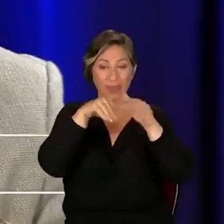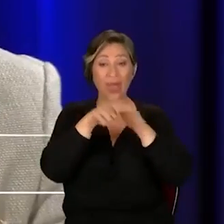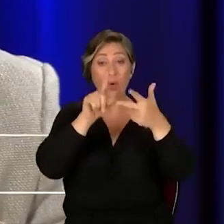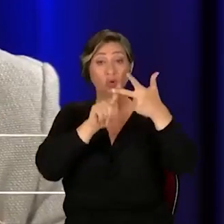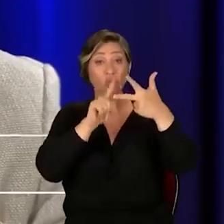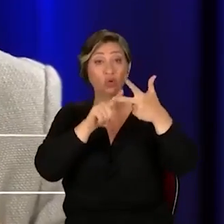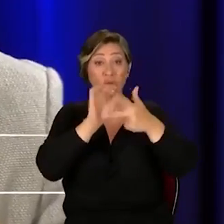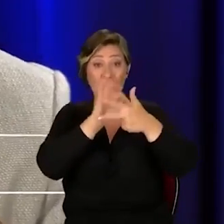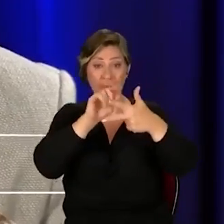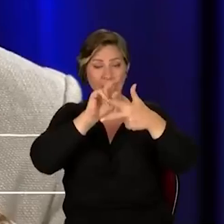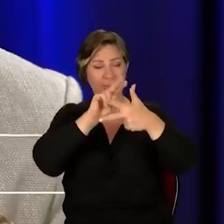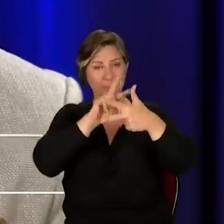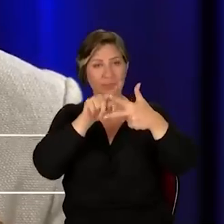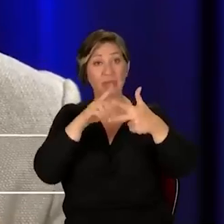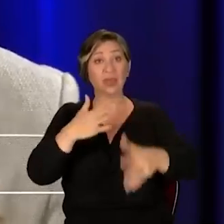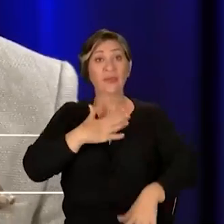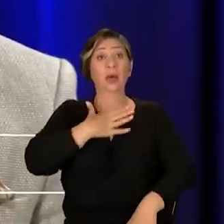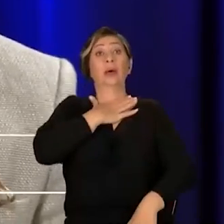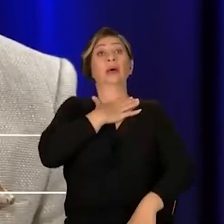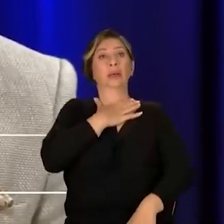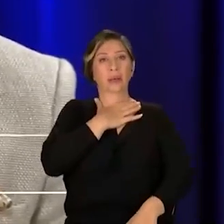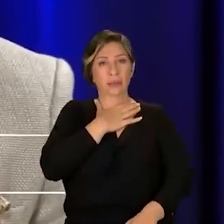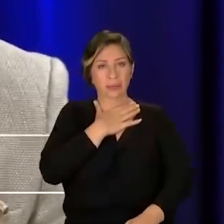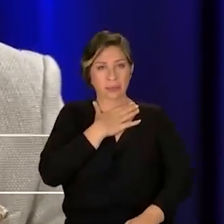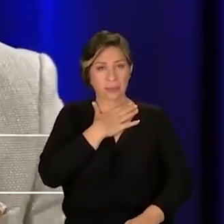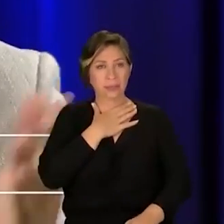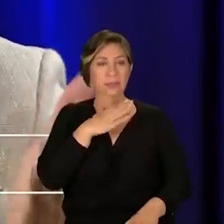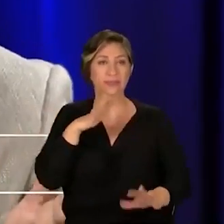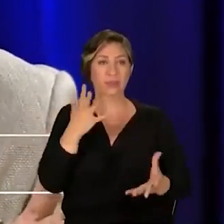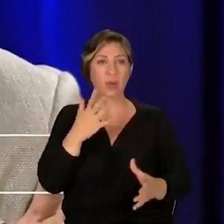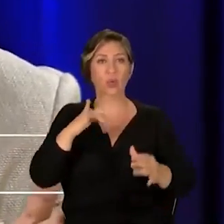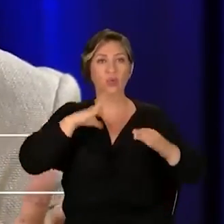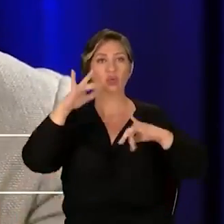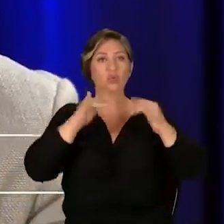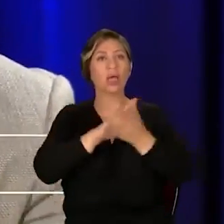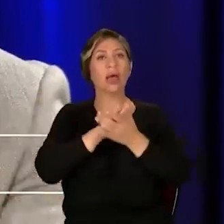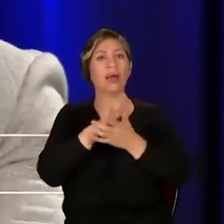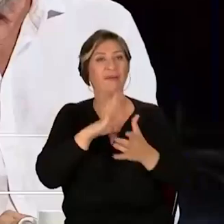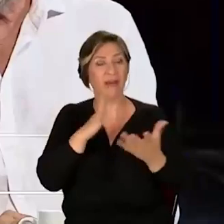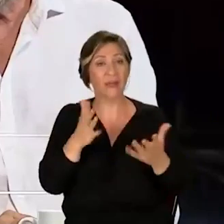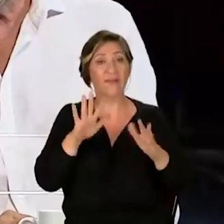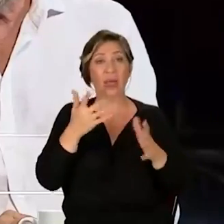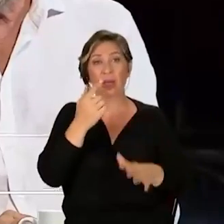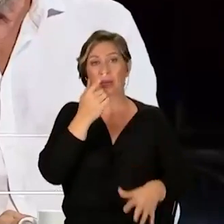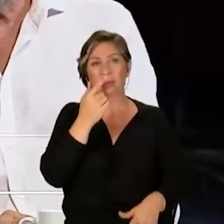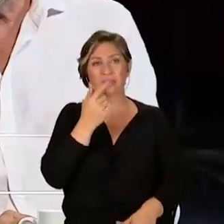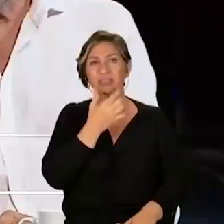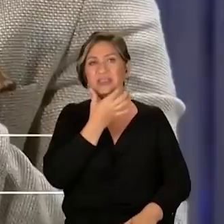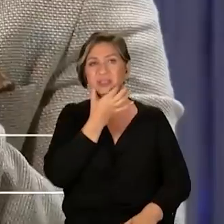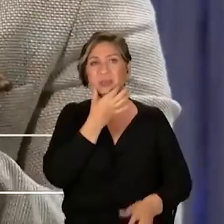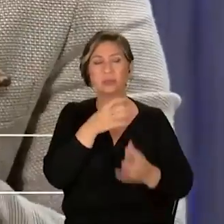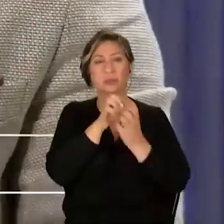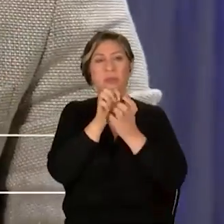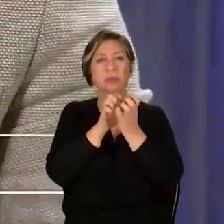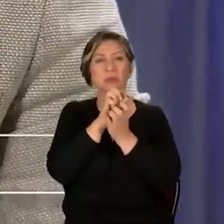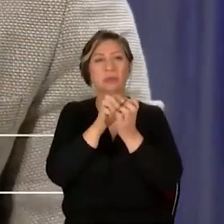döneme gireceğiniz esnada ne oluyor? Nefesiniz kesiliyor. Yapıyorsunuz. Ya da işte huzursuz bacağınız var. Ya da diş gıcırdatmanız